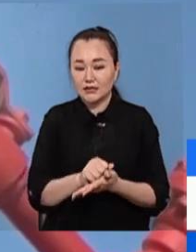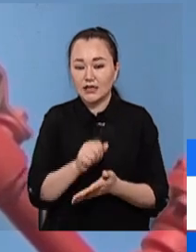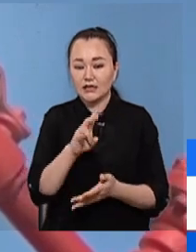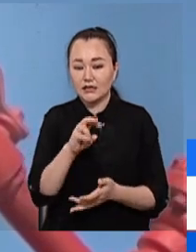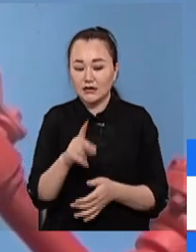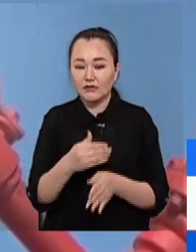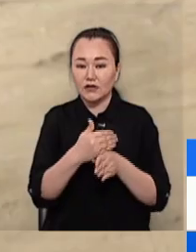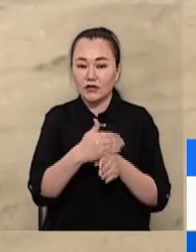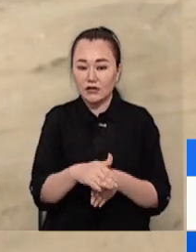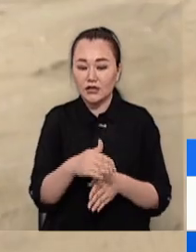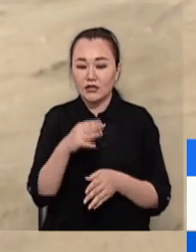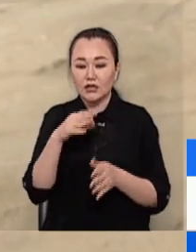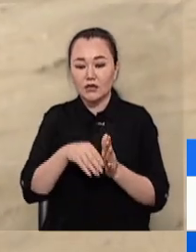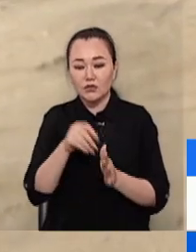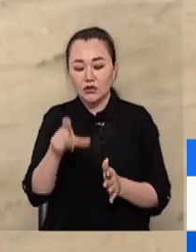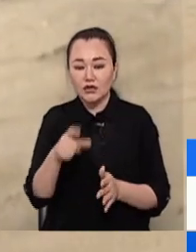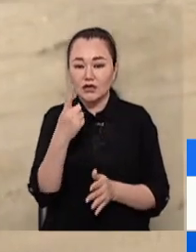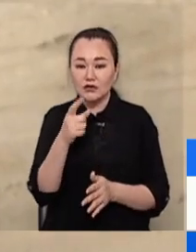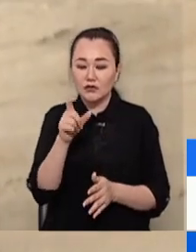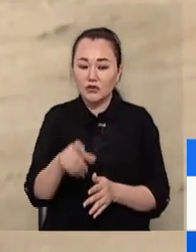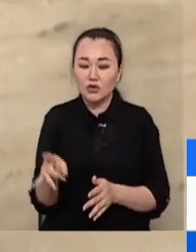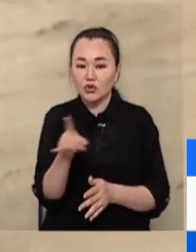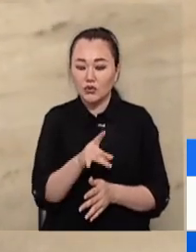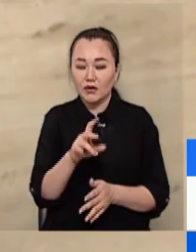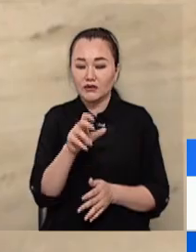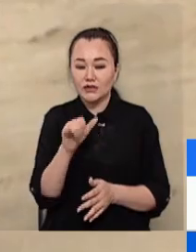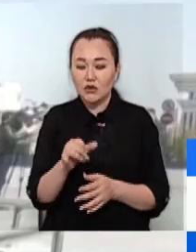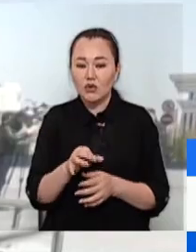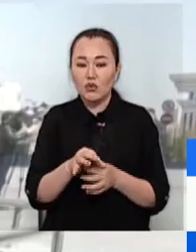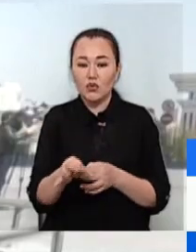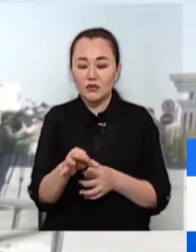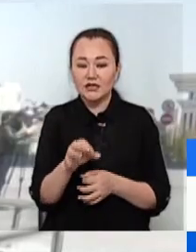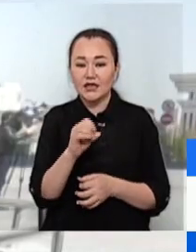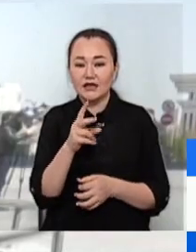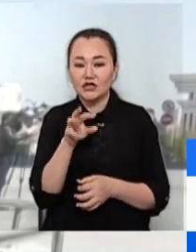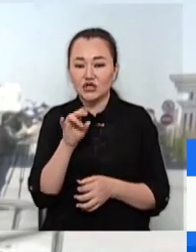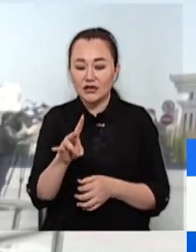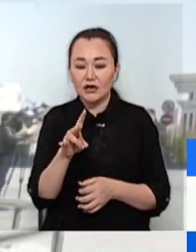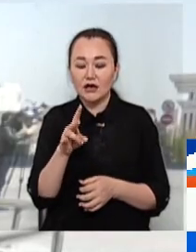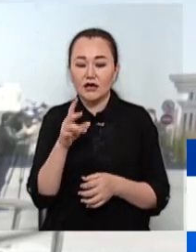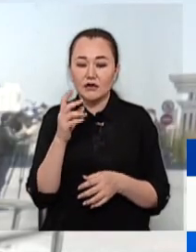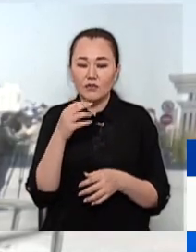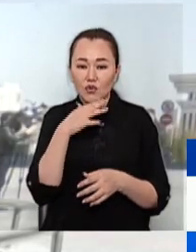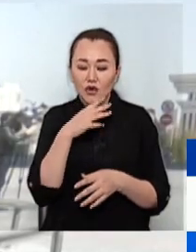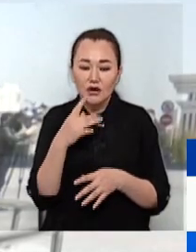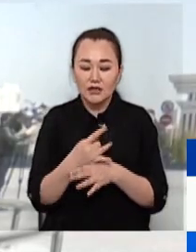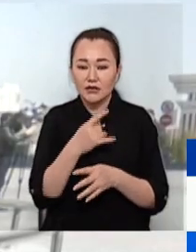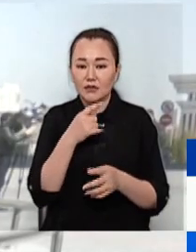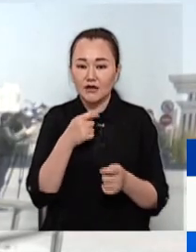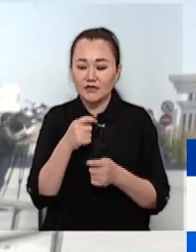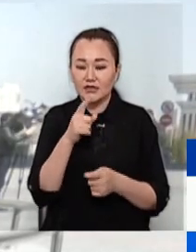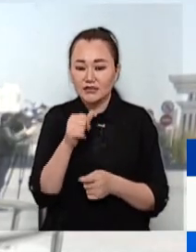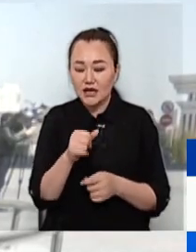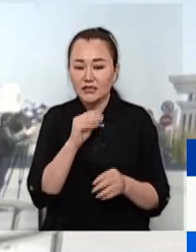нефтяном секторе. Депутат от одномандатного округа Мангистауской области Едиль Жамбыша не раз обращался к правительству с